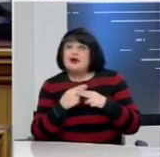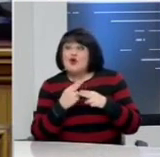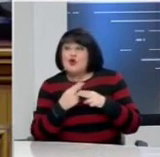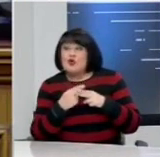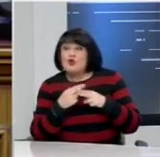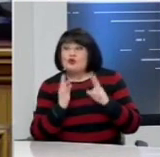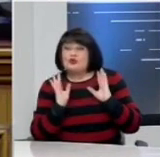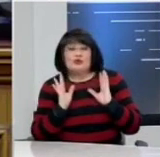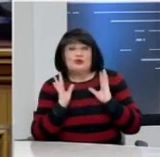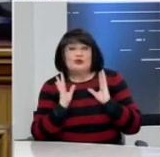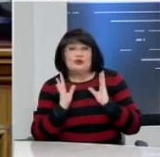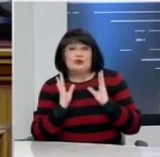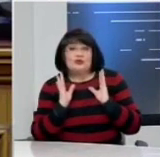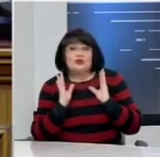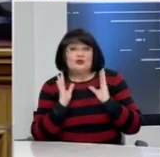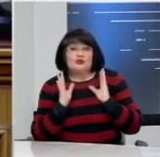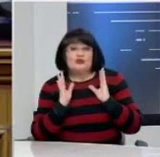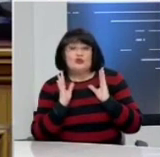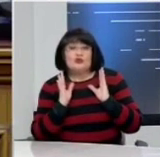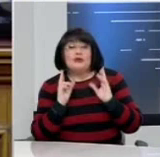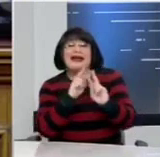στην ανάγκη για διαυγή κατοχύρωση της,